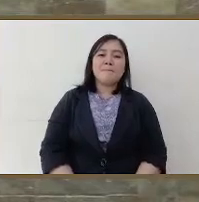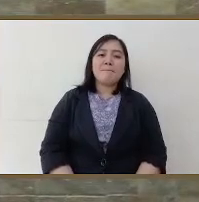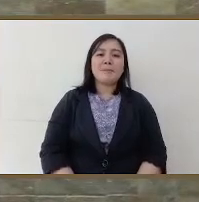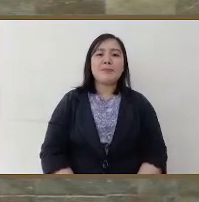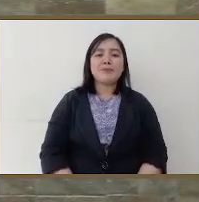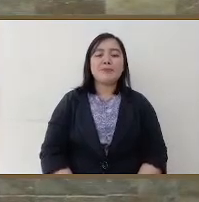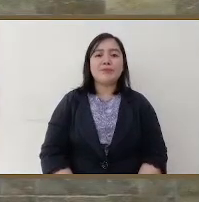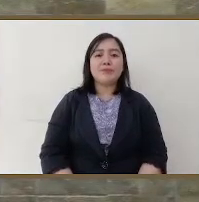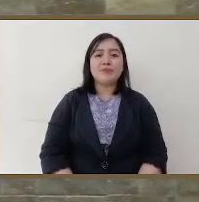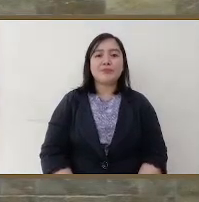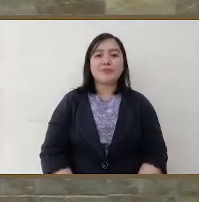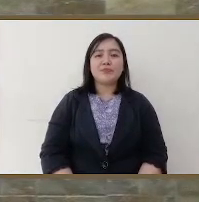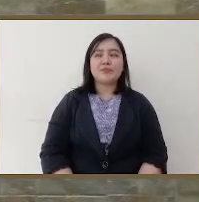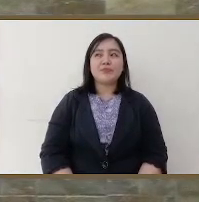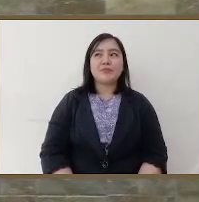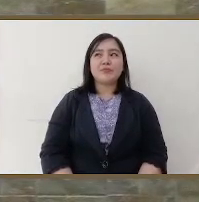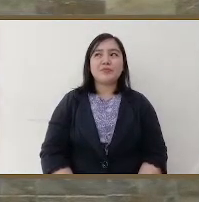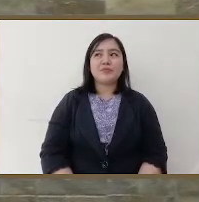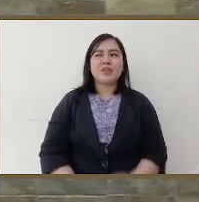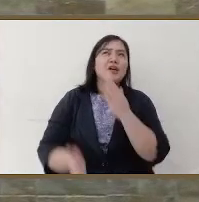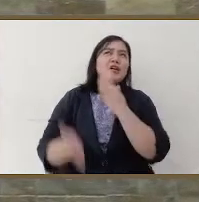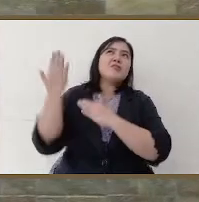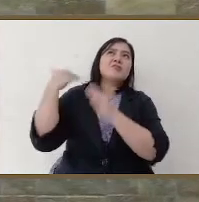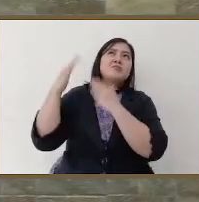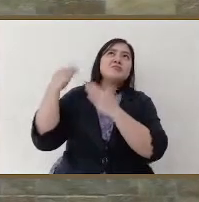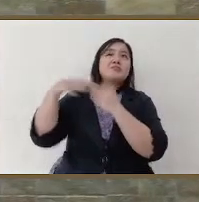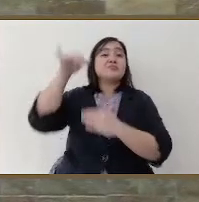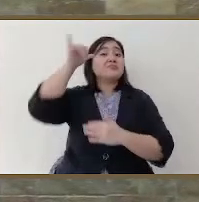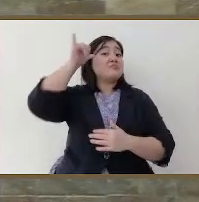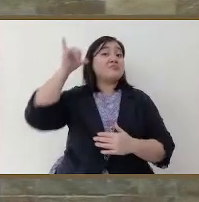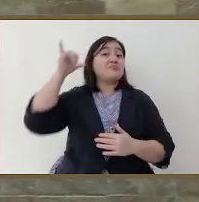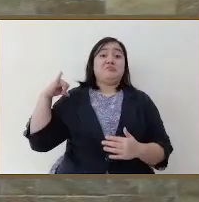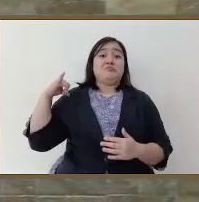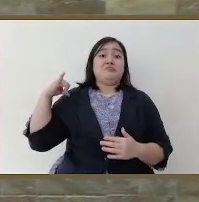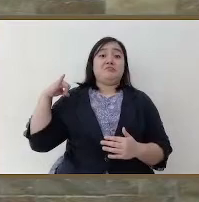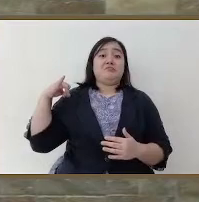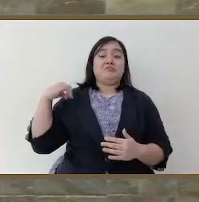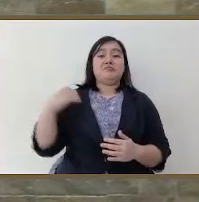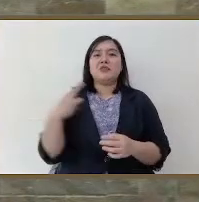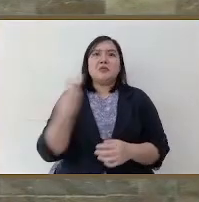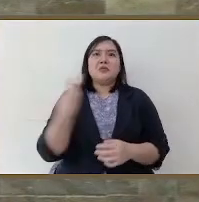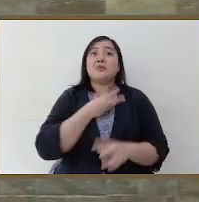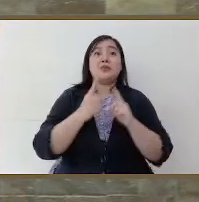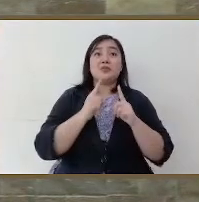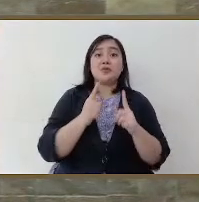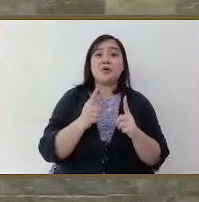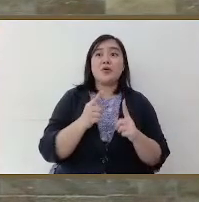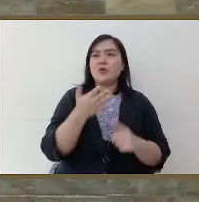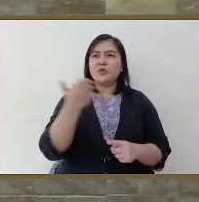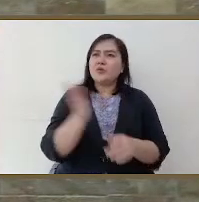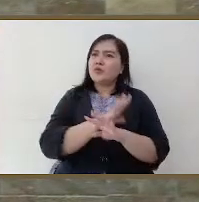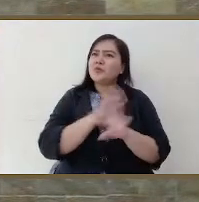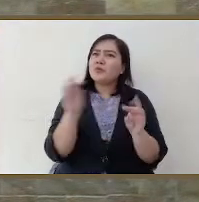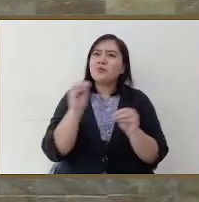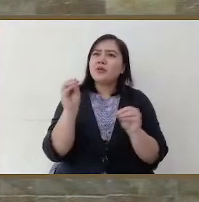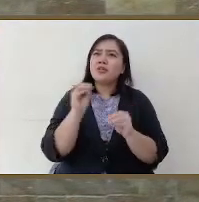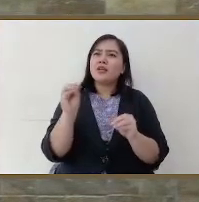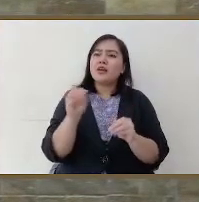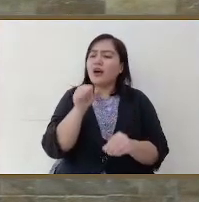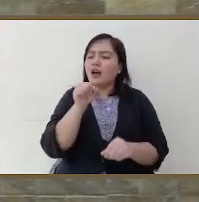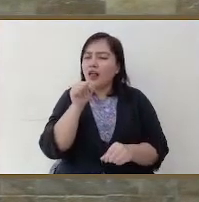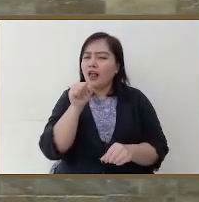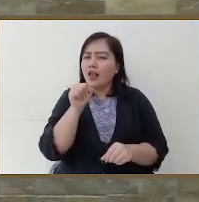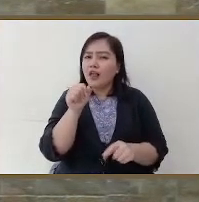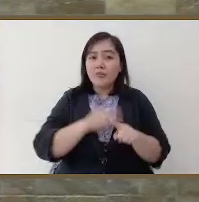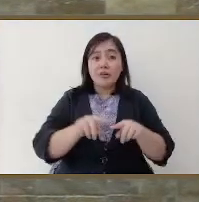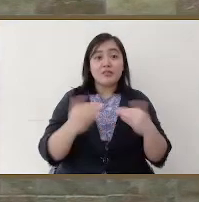na lamang, hindi mo namamalay. Kahapon lamang nagkausap tayo, wala kang ubo. Ngayon pagka umubo ka, dumudura ka na merong kulay pula. You